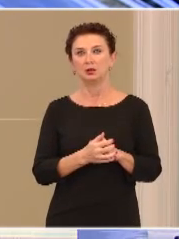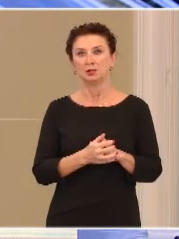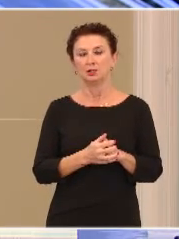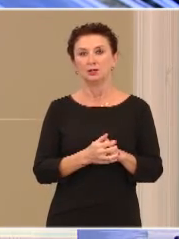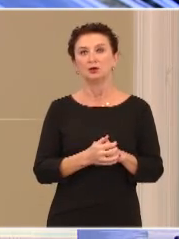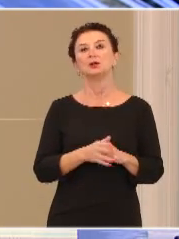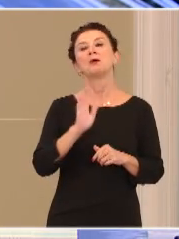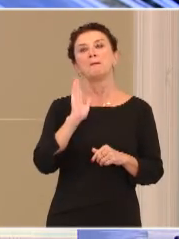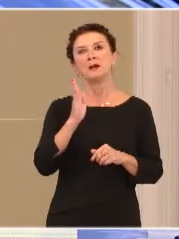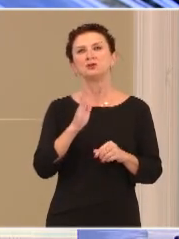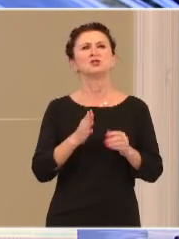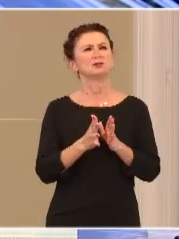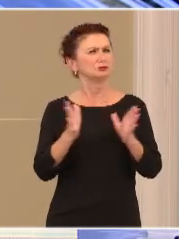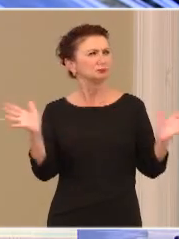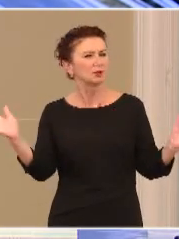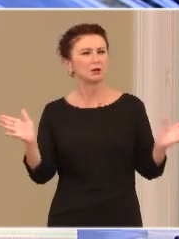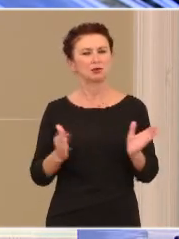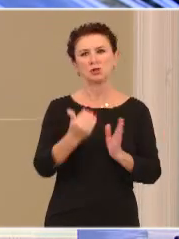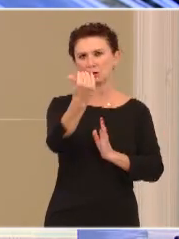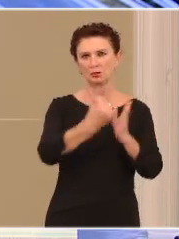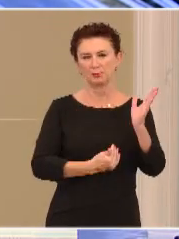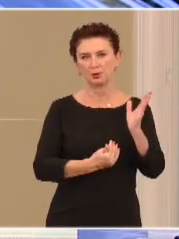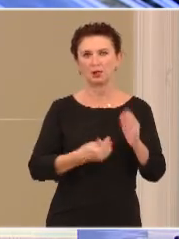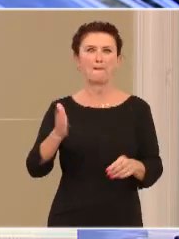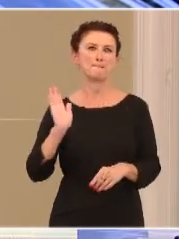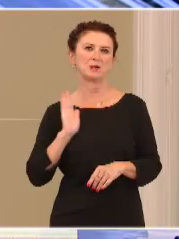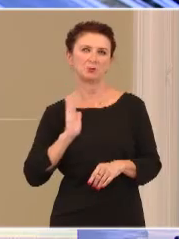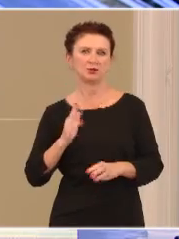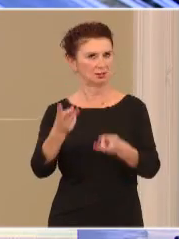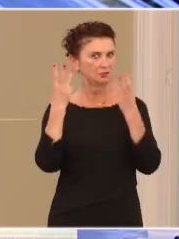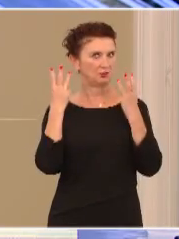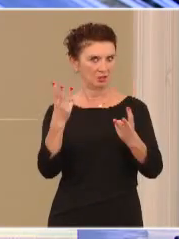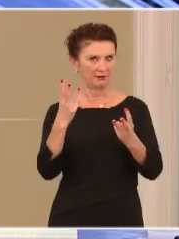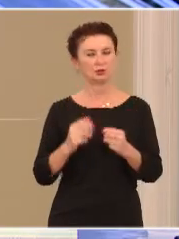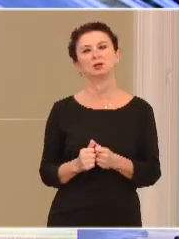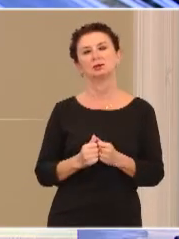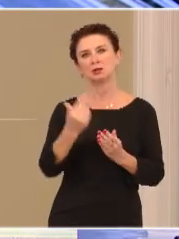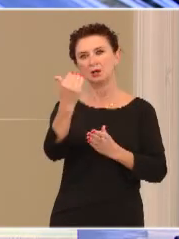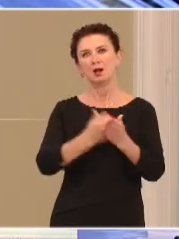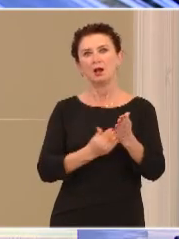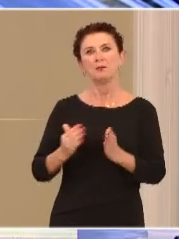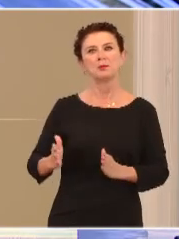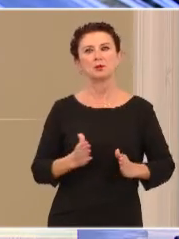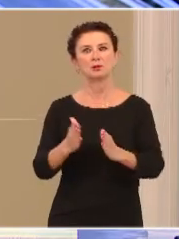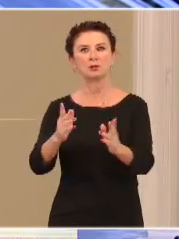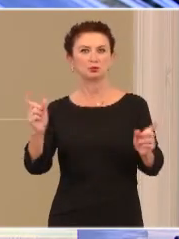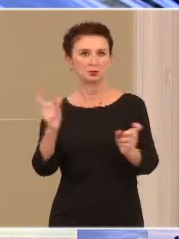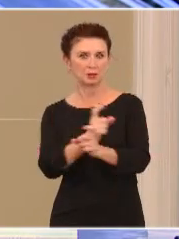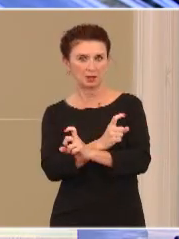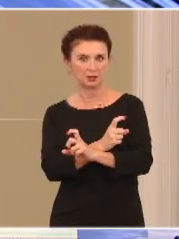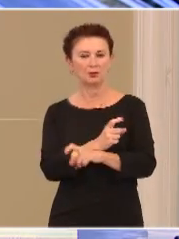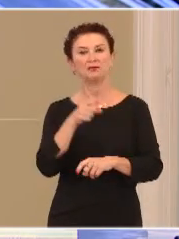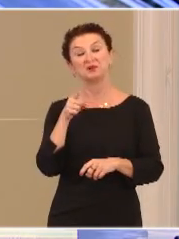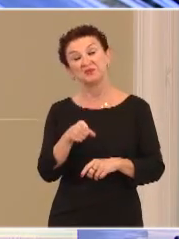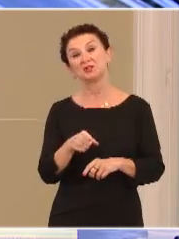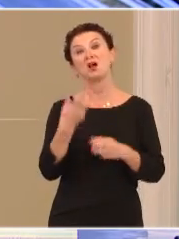ma pierwszeństwo trójpaku drogowego, czyli program budowy dróg krajowych, to co było dzisiaj przedmiotem Rady Ministrów, program likwidacji